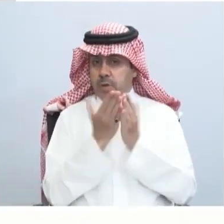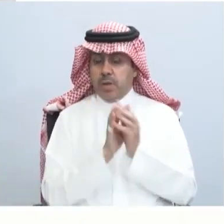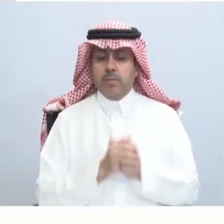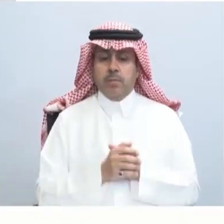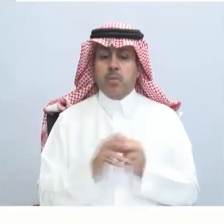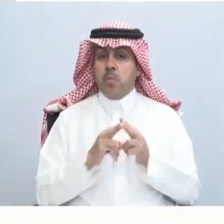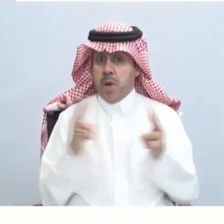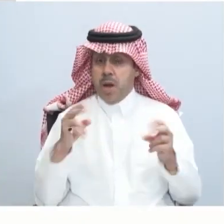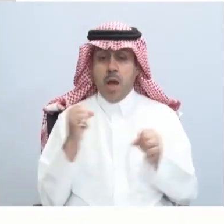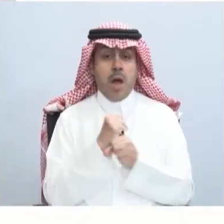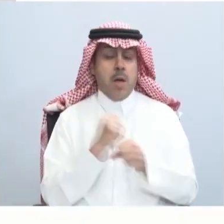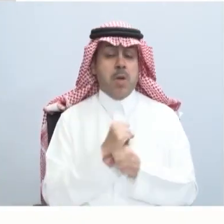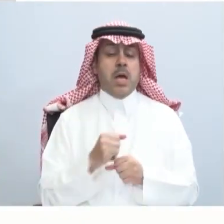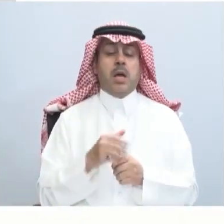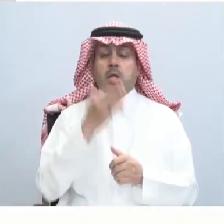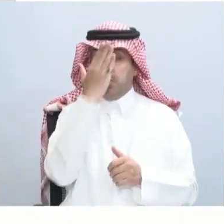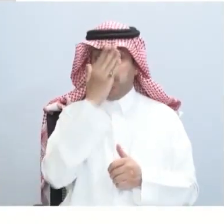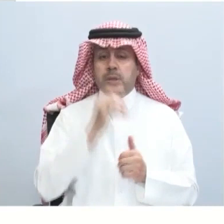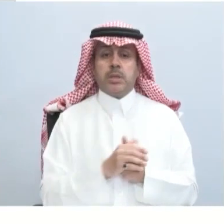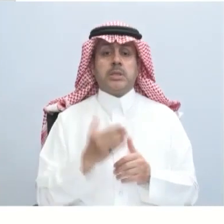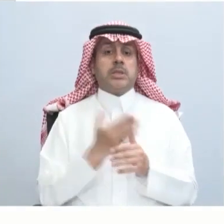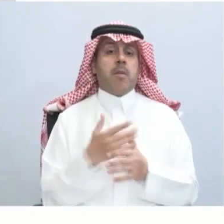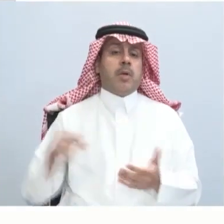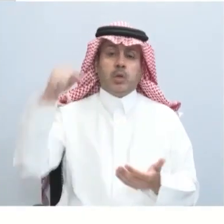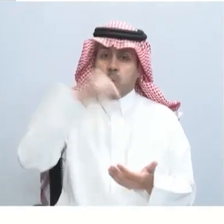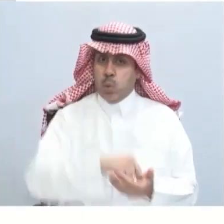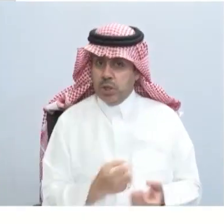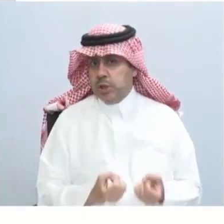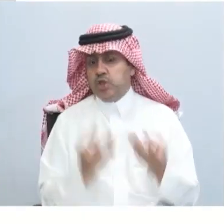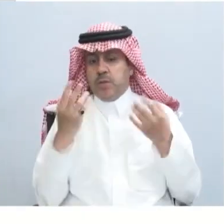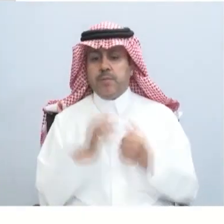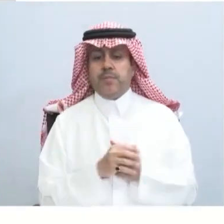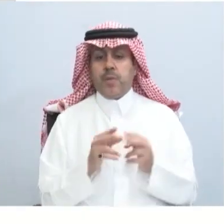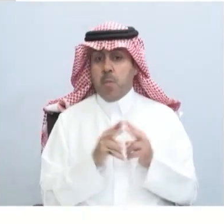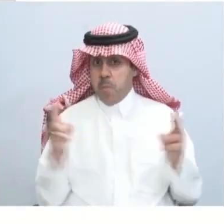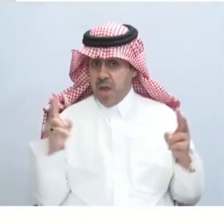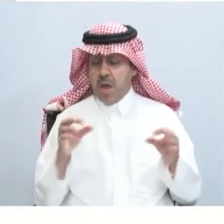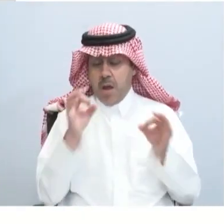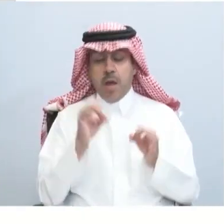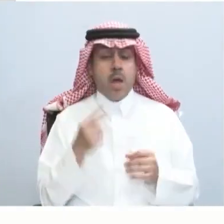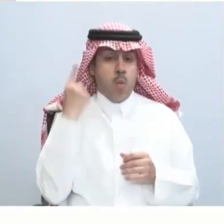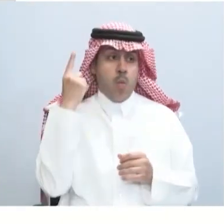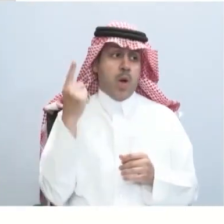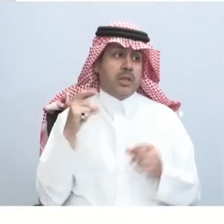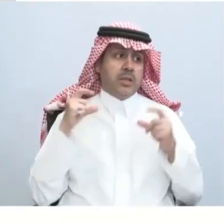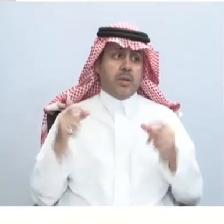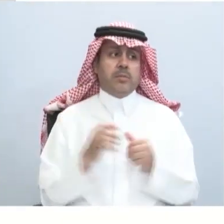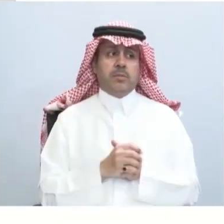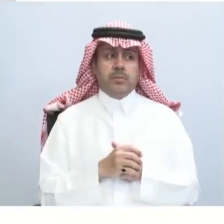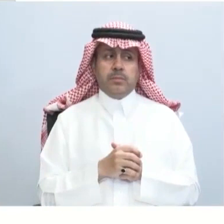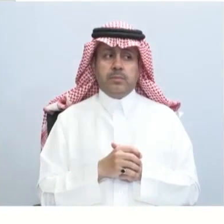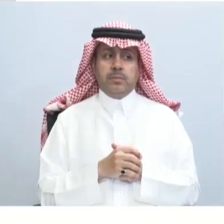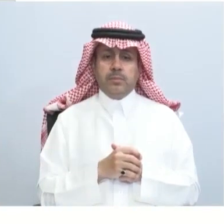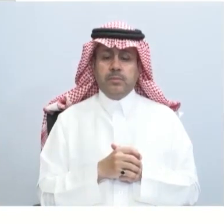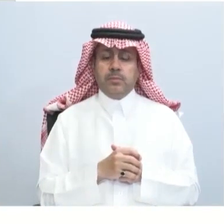ذاكره اعمال صالحه تكون سبب لدخول الجنه اذكر ايه واحده داله على ذلك